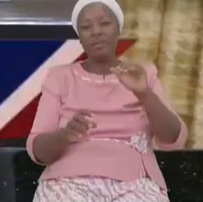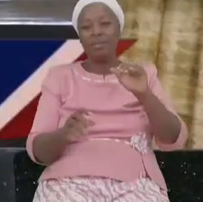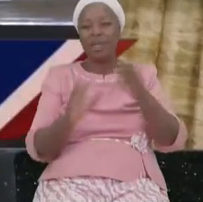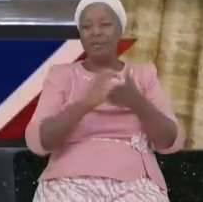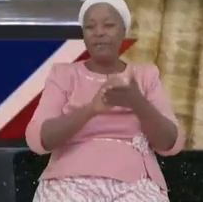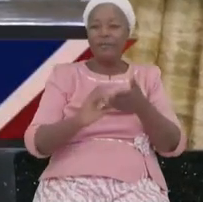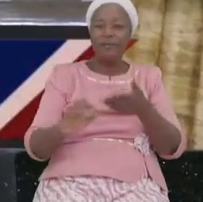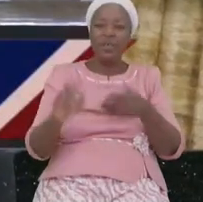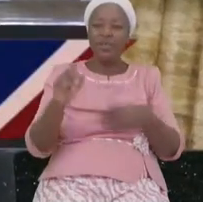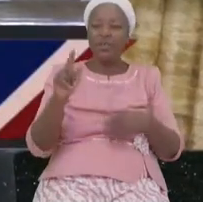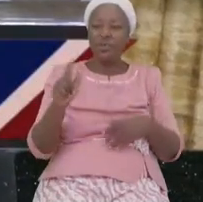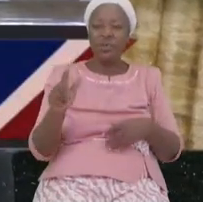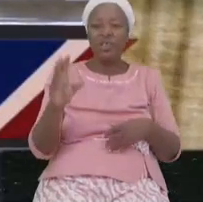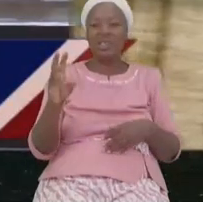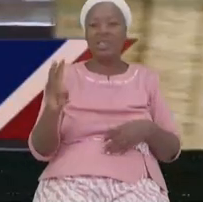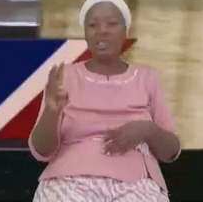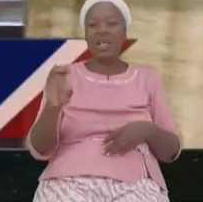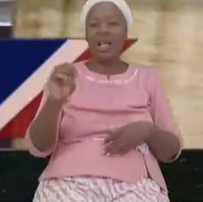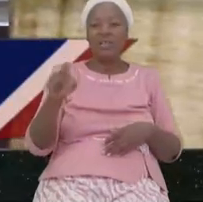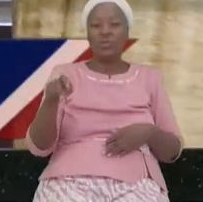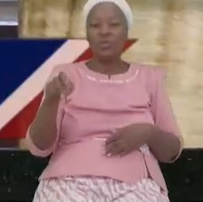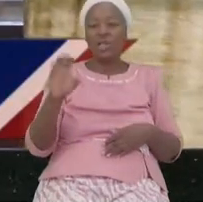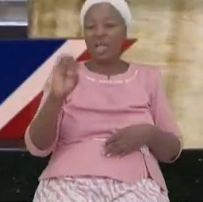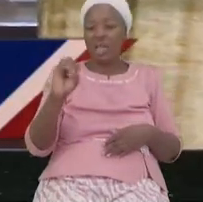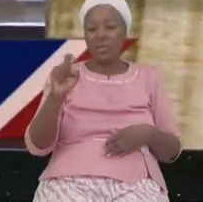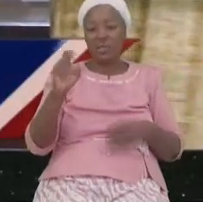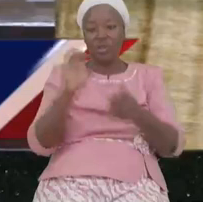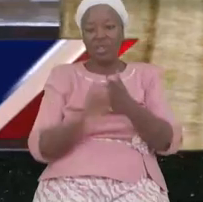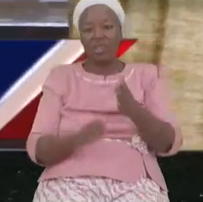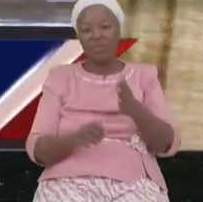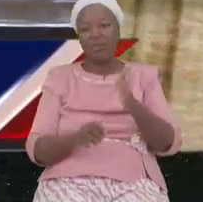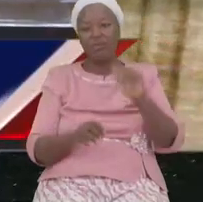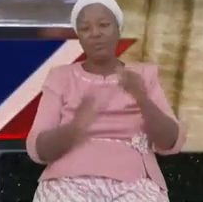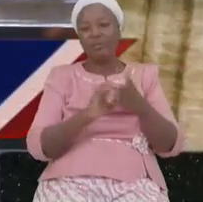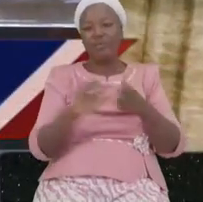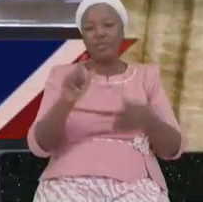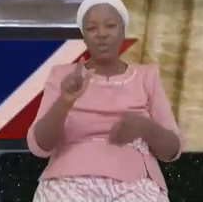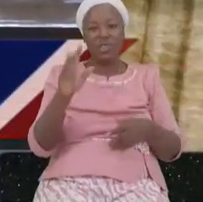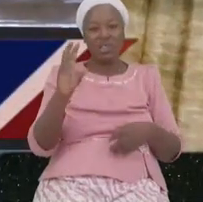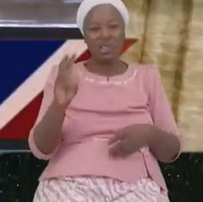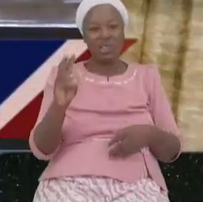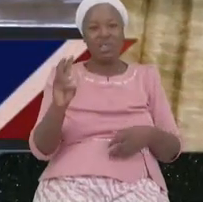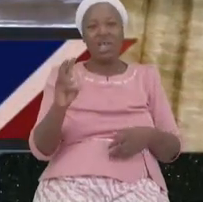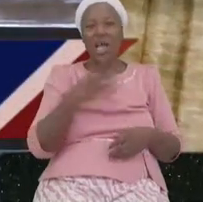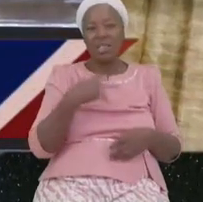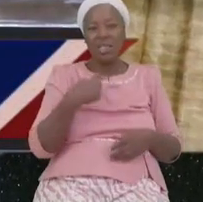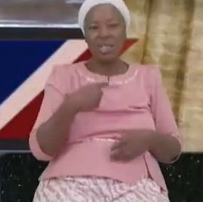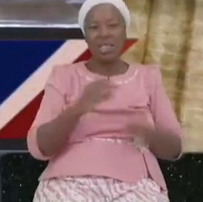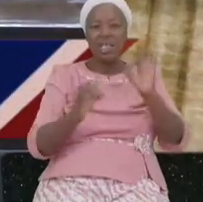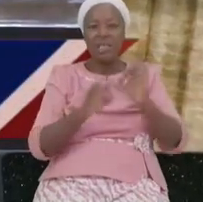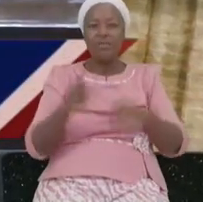verset 26. Exode 15, verset 26. Il dit, si tu